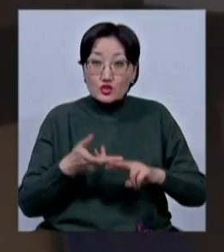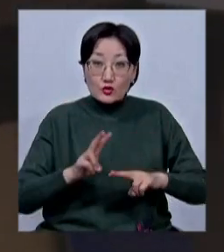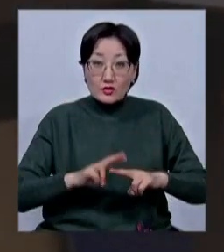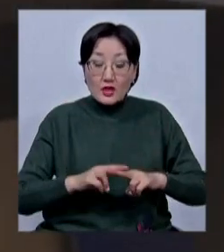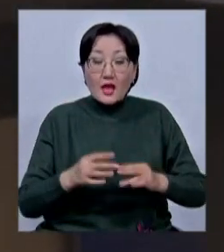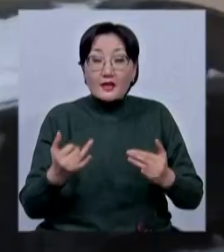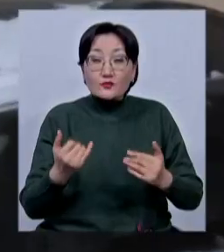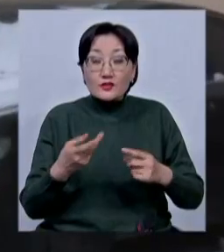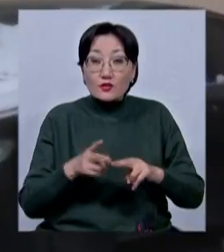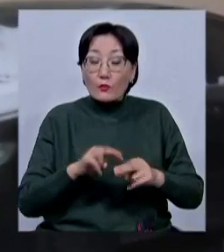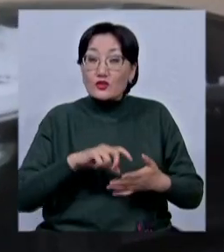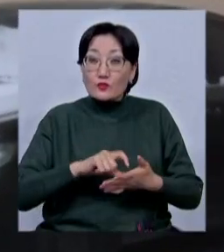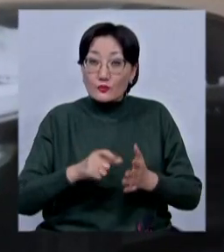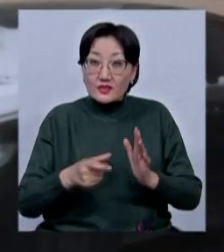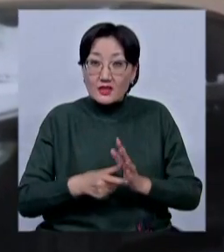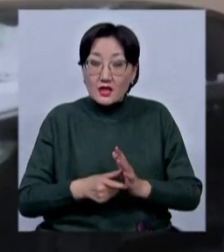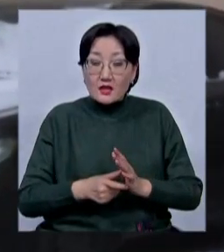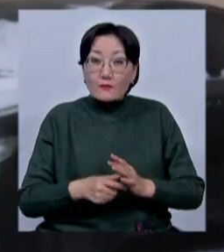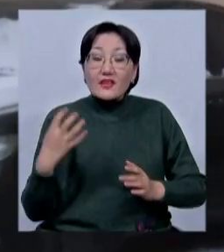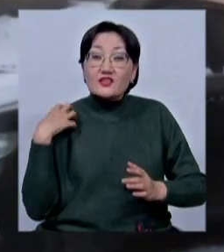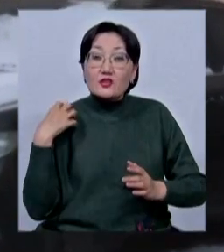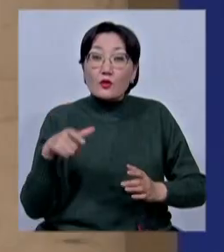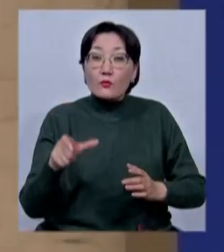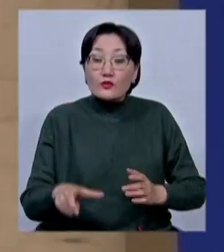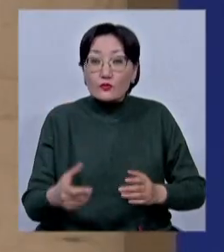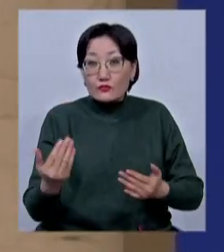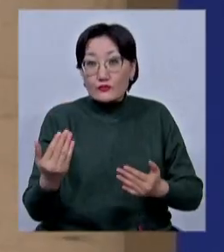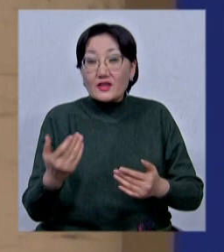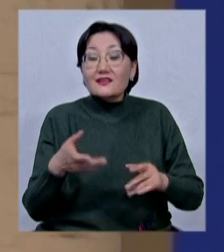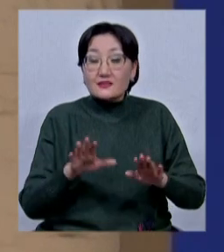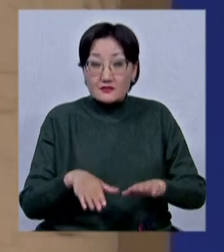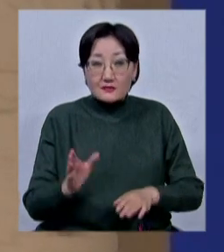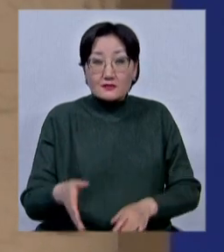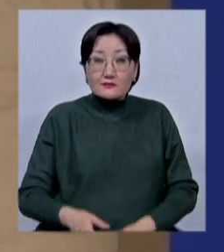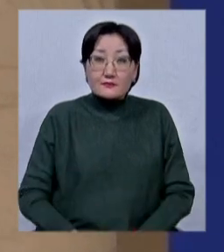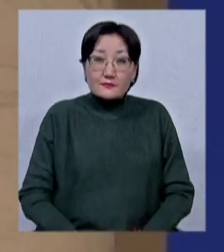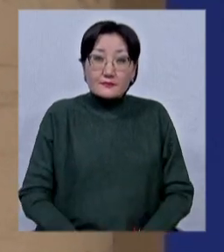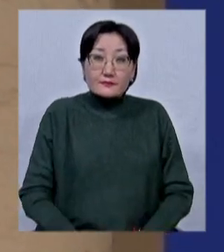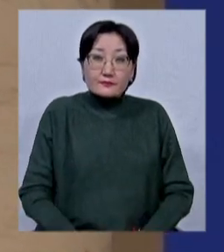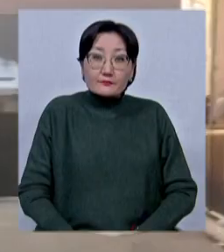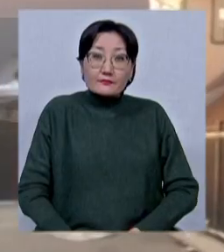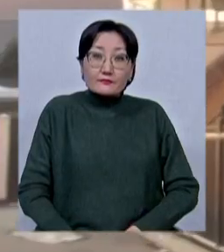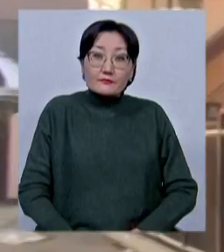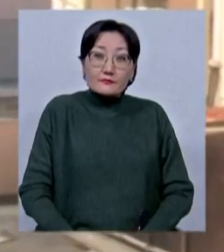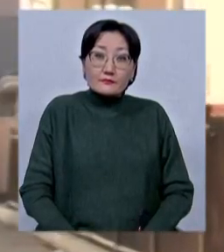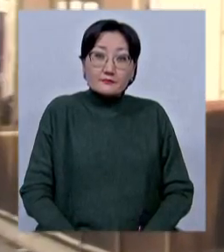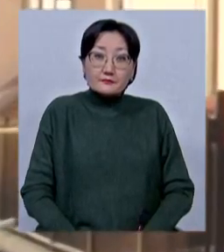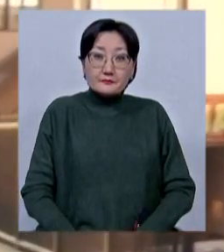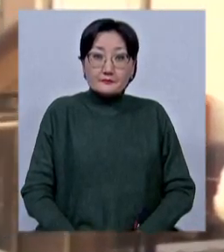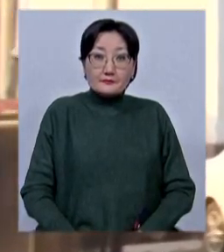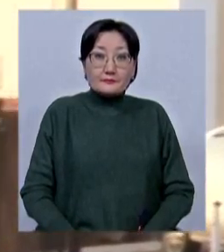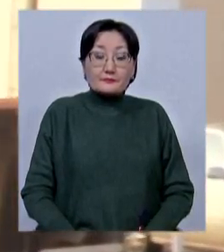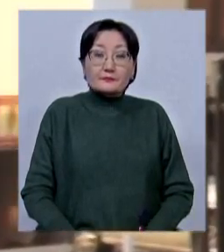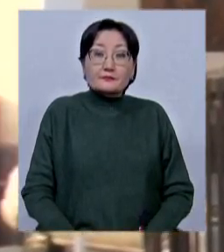Сондықтан әзірге ол бөлмелер атқамінерлердің өздерінде қала бермек. Мерей Байер, Шыңғысхан Кеңесхан,